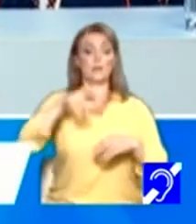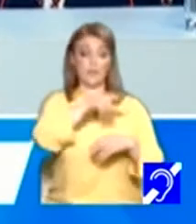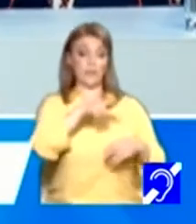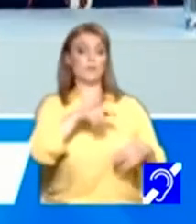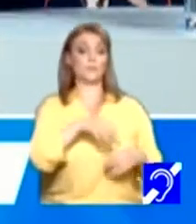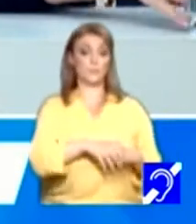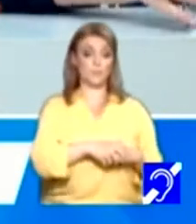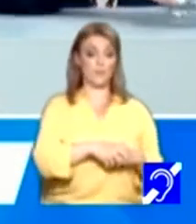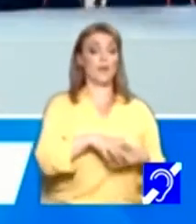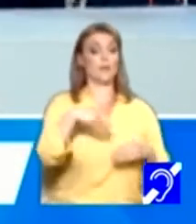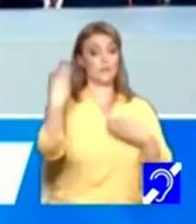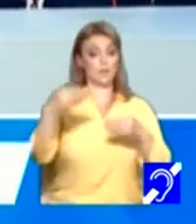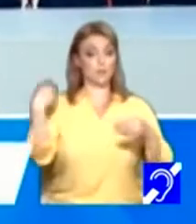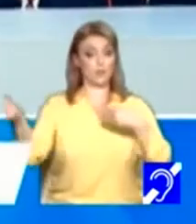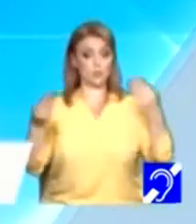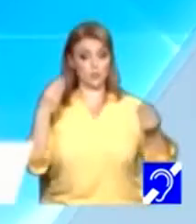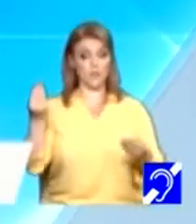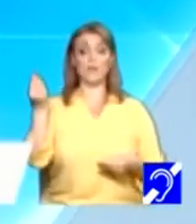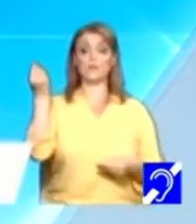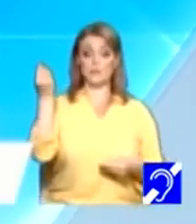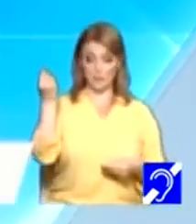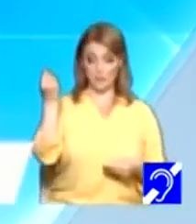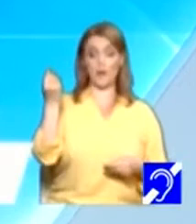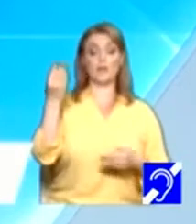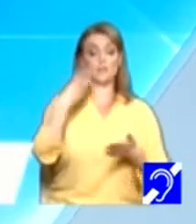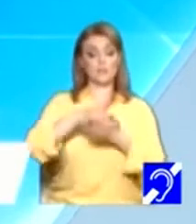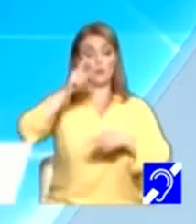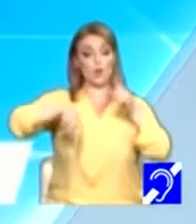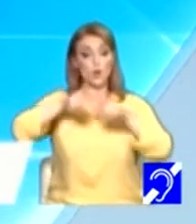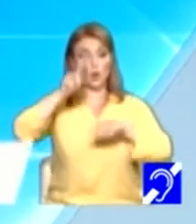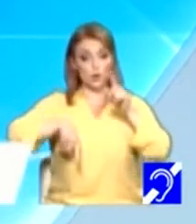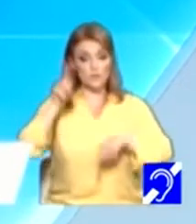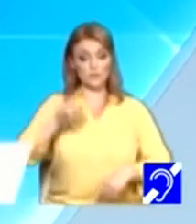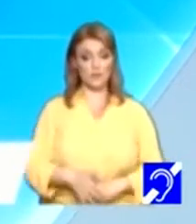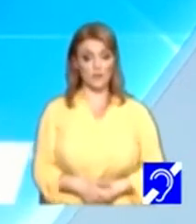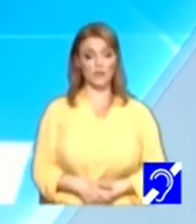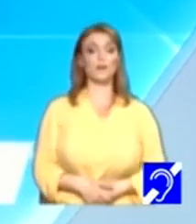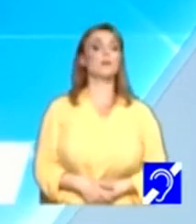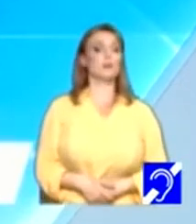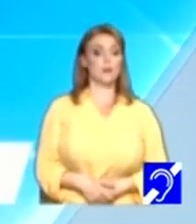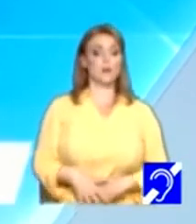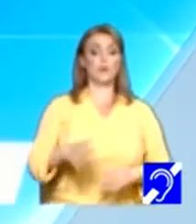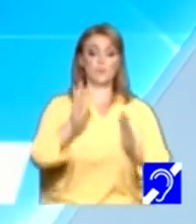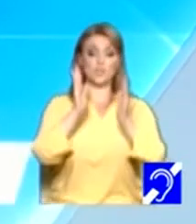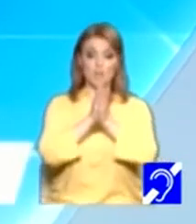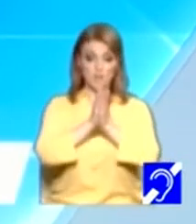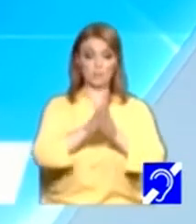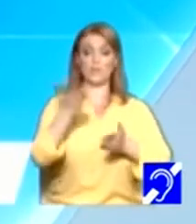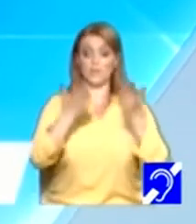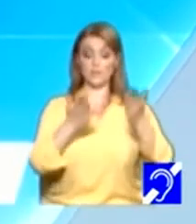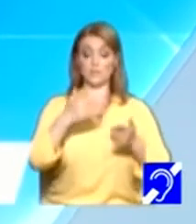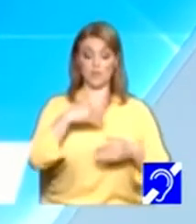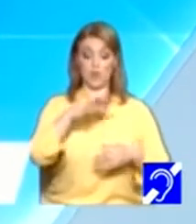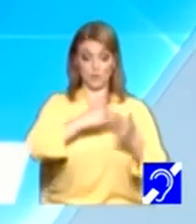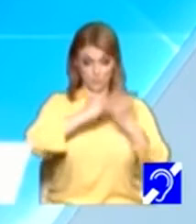pe unul duc și fac contract cu luat banii de la părinți. Înțelegeți? Nu ai dreptul, frate, la bancă, du-te la bancă, pune gaj, ieși datorie. Mai